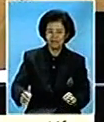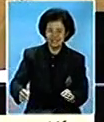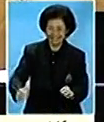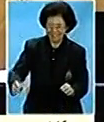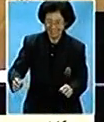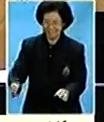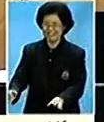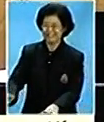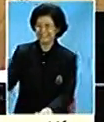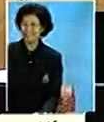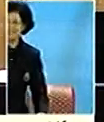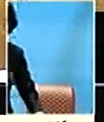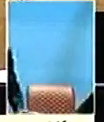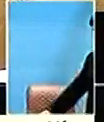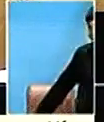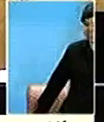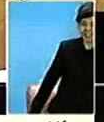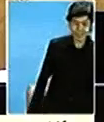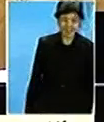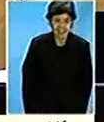ธครับ15นาทีนะครับ